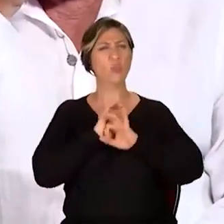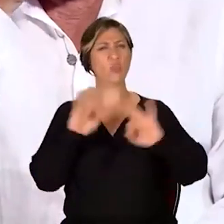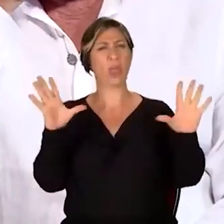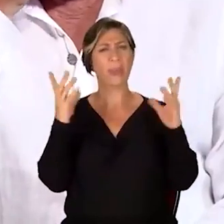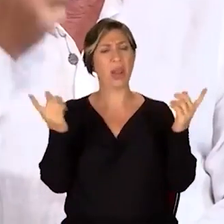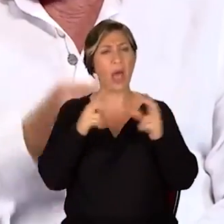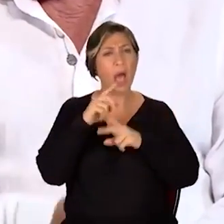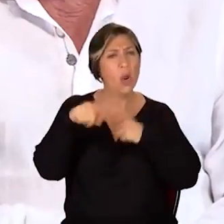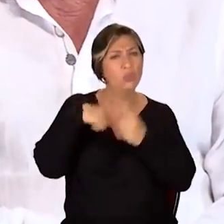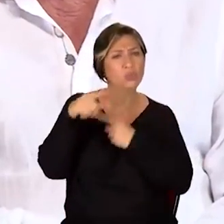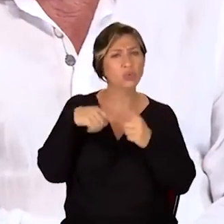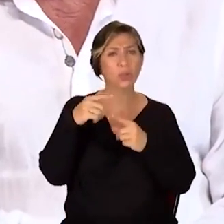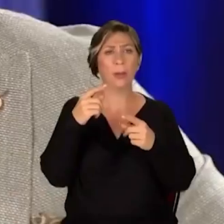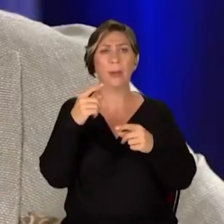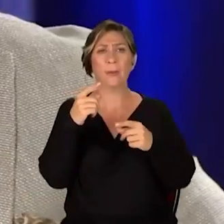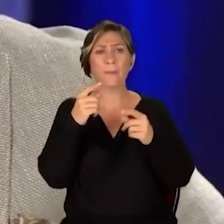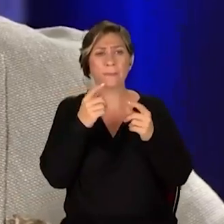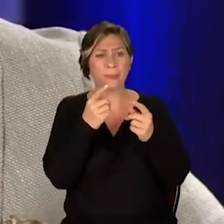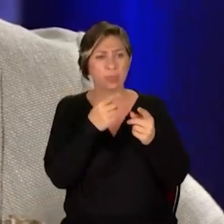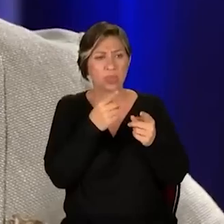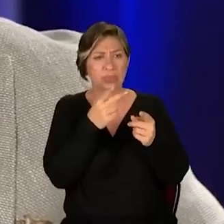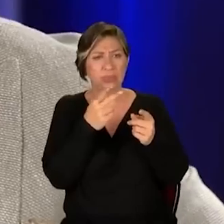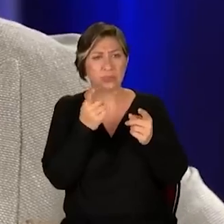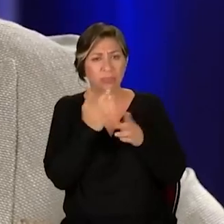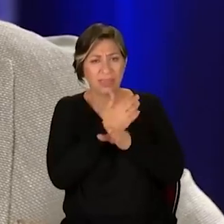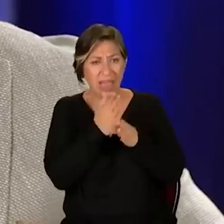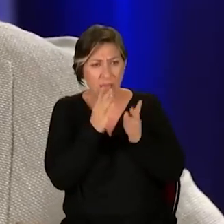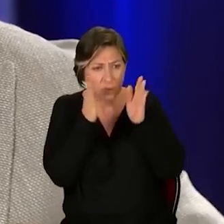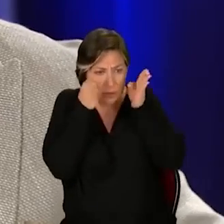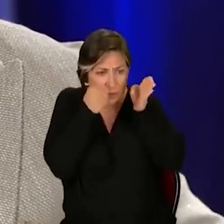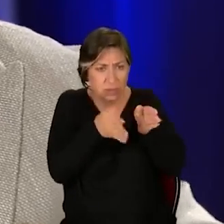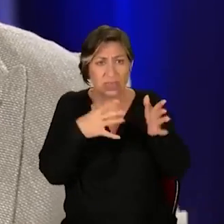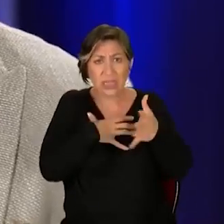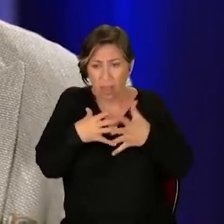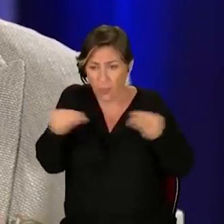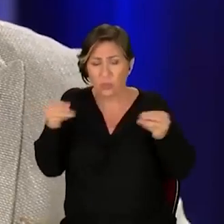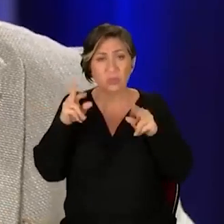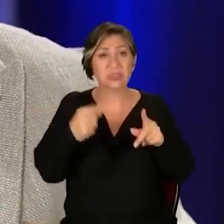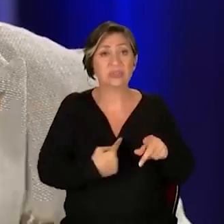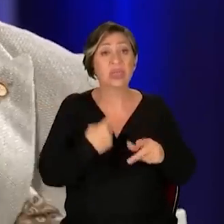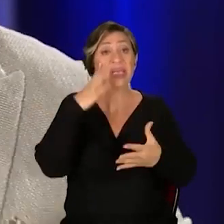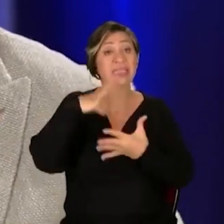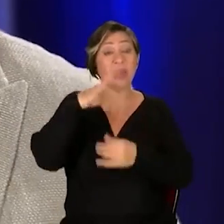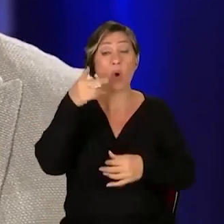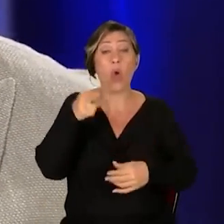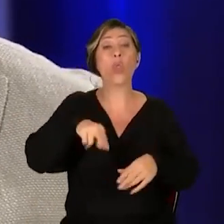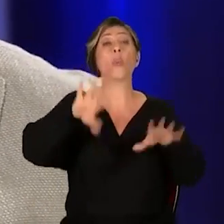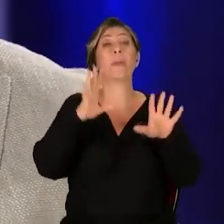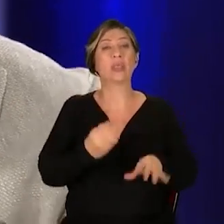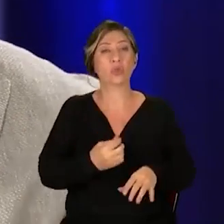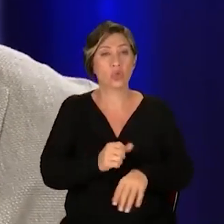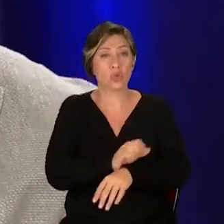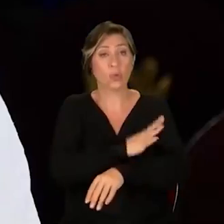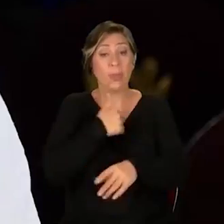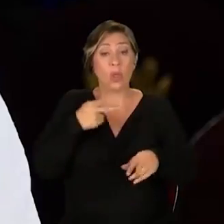arıyorsunuz. Yani maddeye çok bağlı olduğunuz için, madde yok olduğu zaman siz de yok oluyorsunuz diyorsunuz. Yani şu an insanlarda ölmeme duygusu başladı. Yani